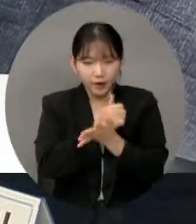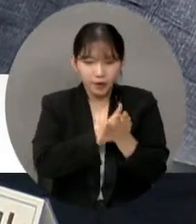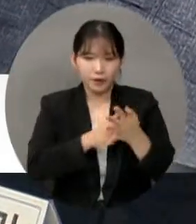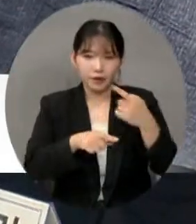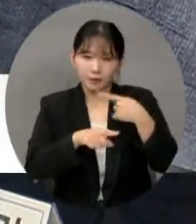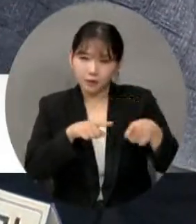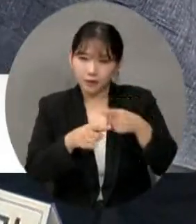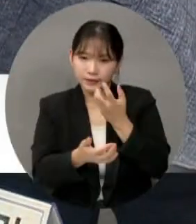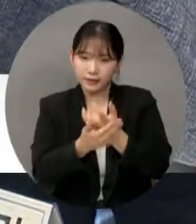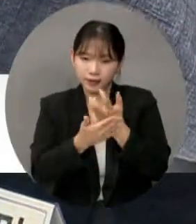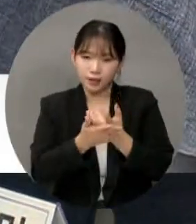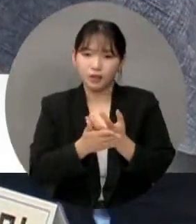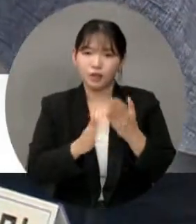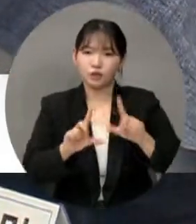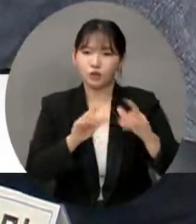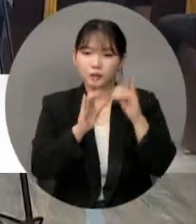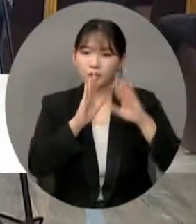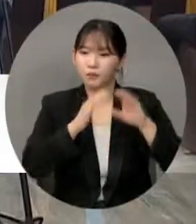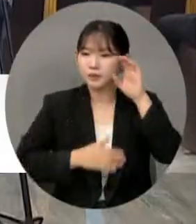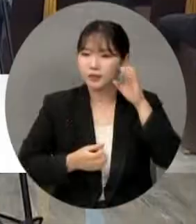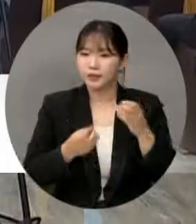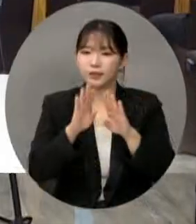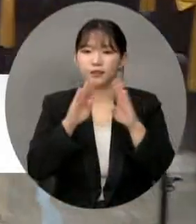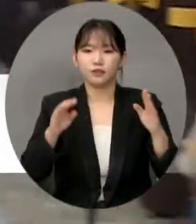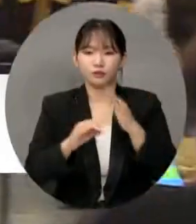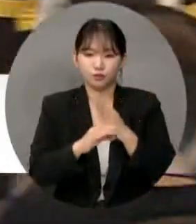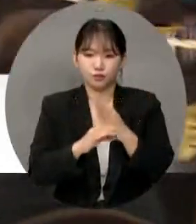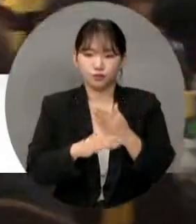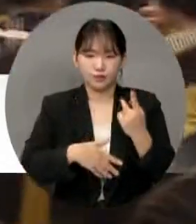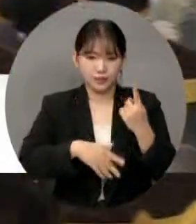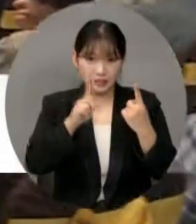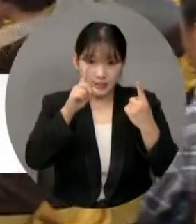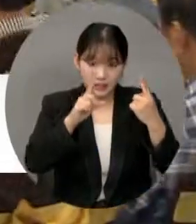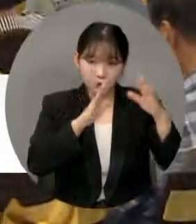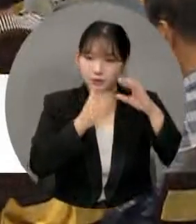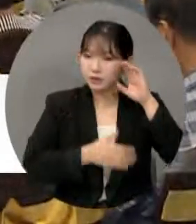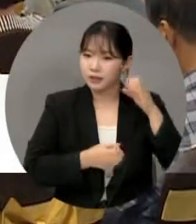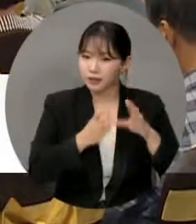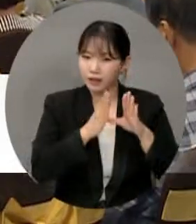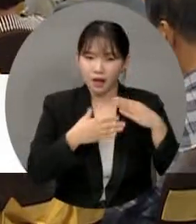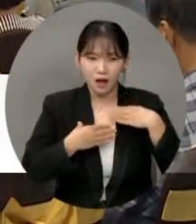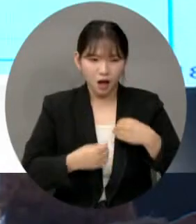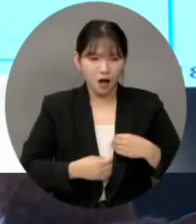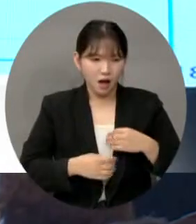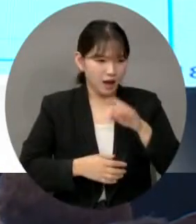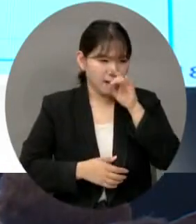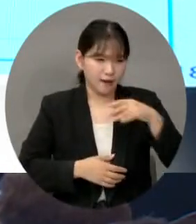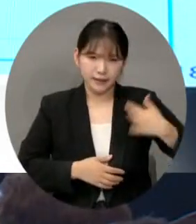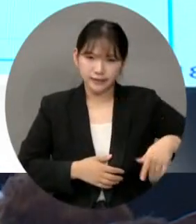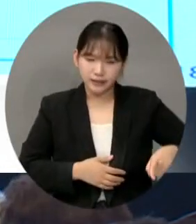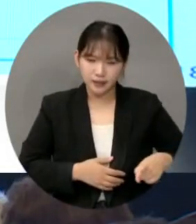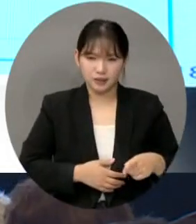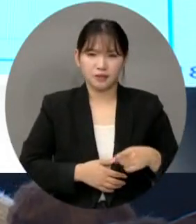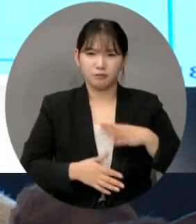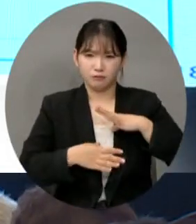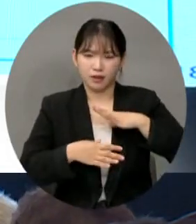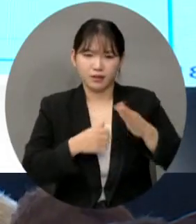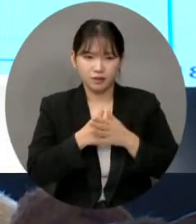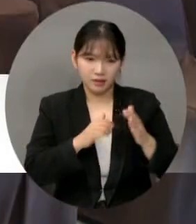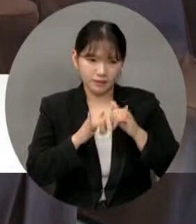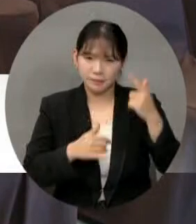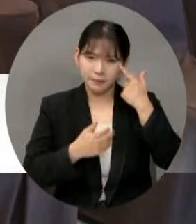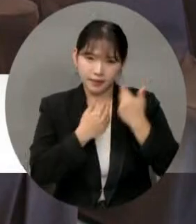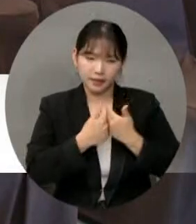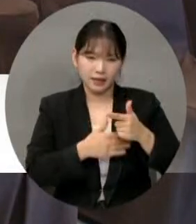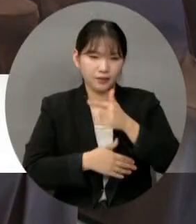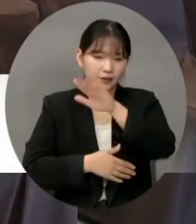초한 주민 공청회를 진행하고 있습니다 1차 공청회는 안전성이 담보되지 않았다는 주민들의 반발로 여섯